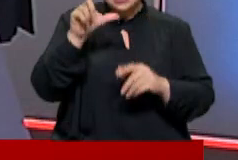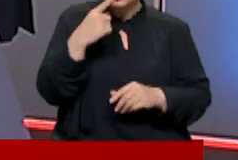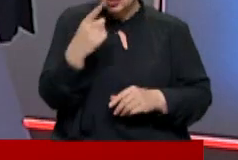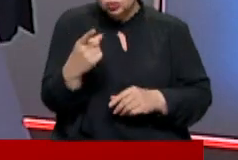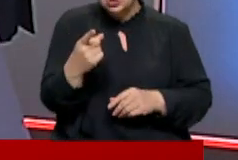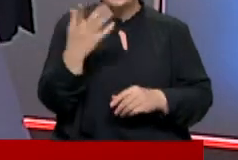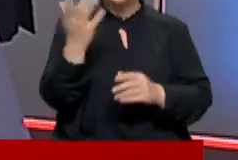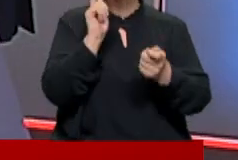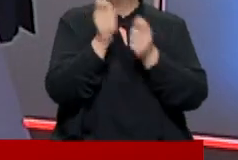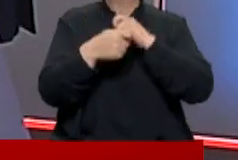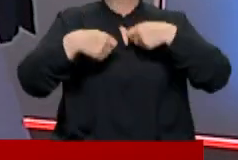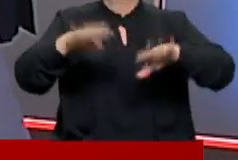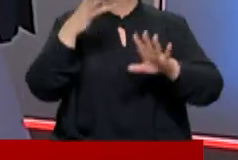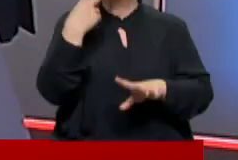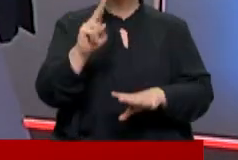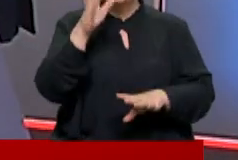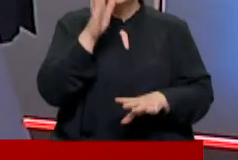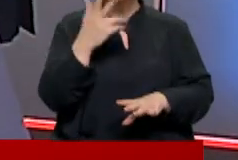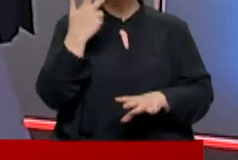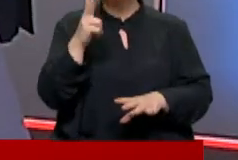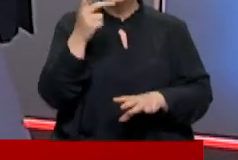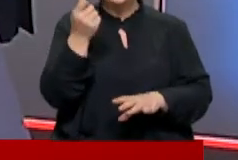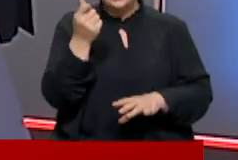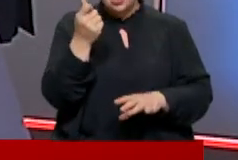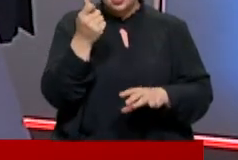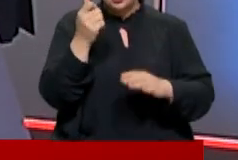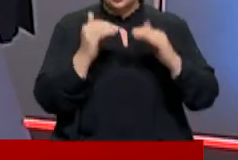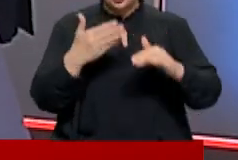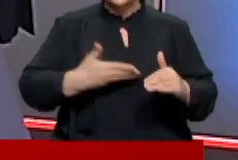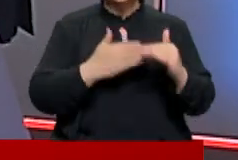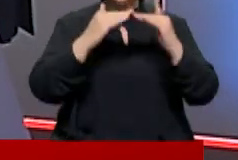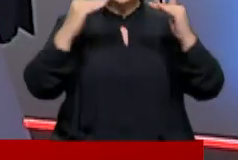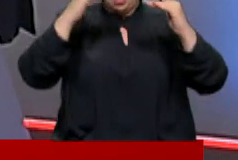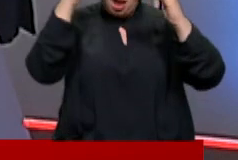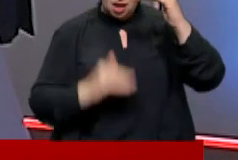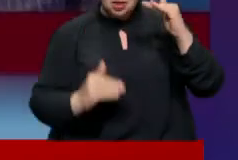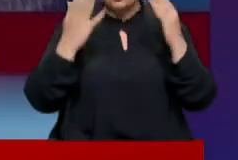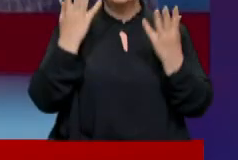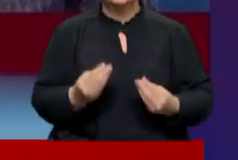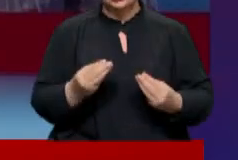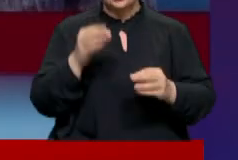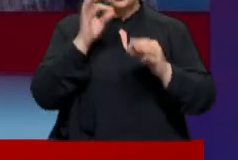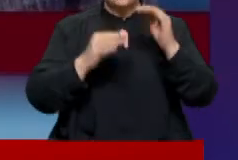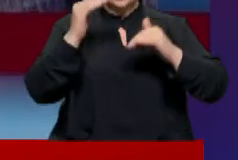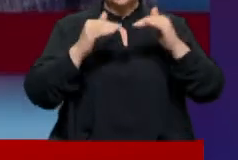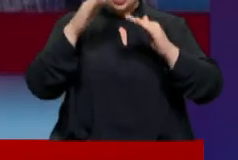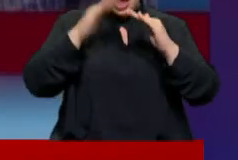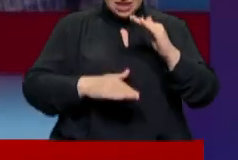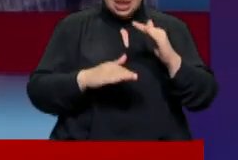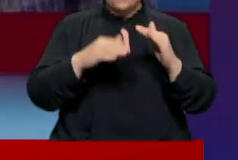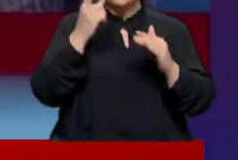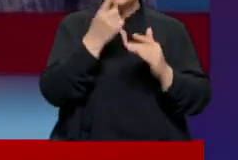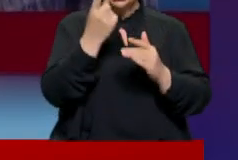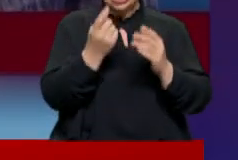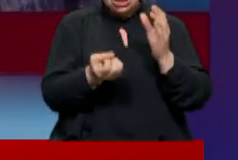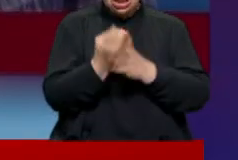diyoruz. Eğer değiştirilmezse 2500-3000 lira civarında açlık sınırının altında kalacak. Enflasyon altında bir